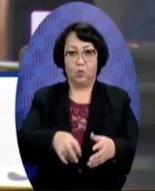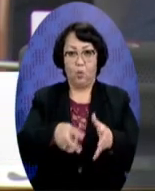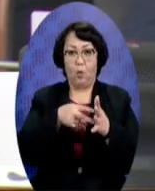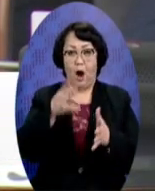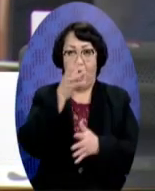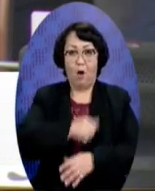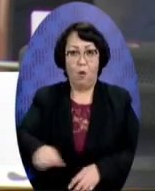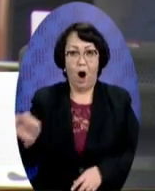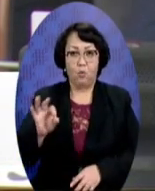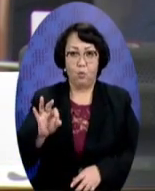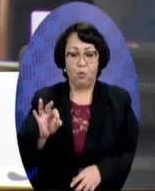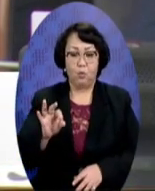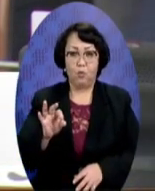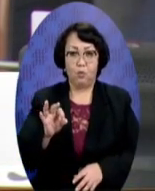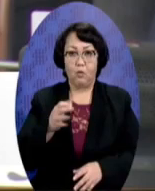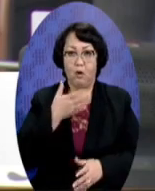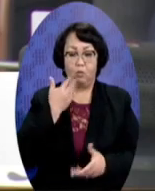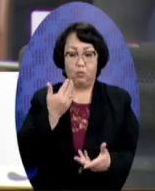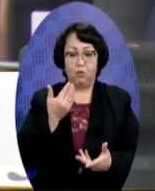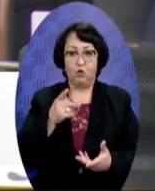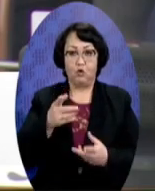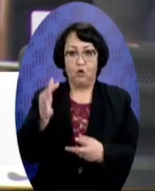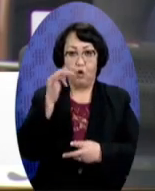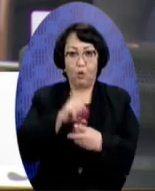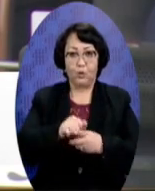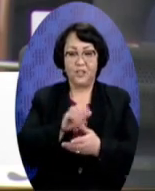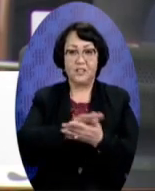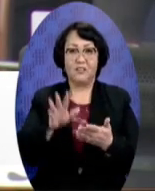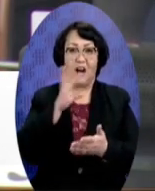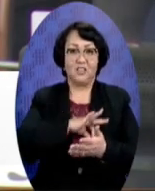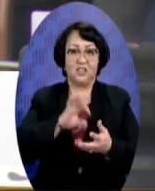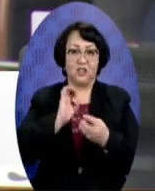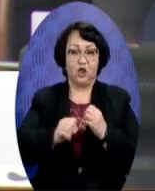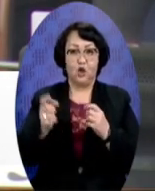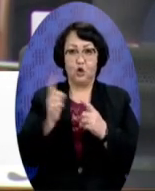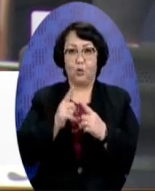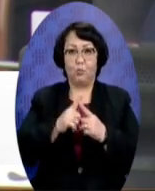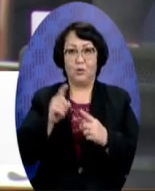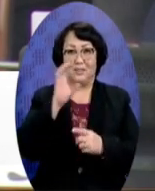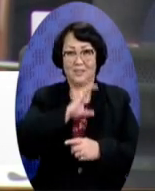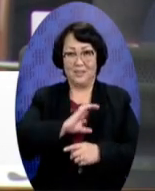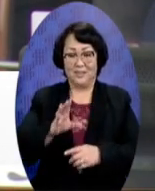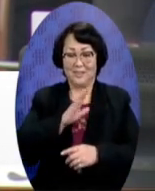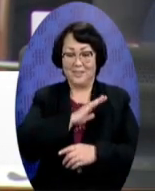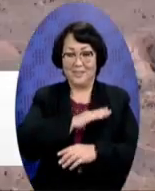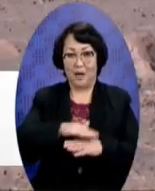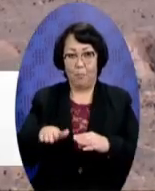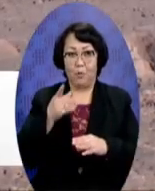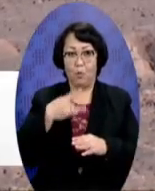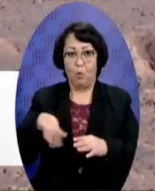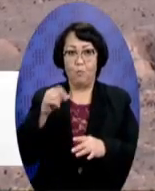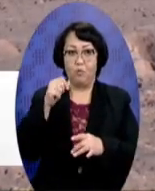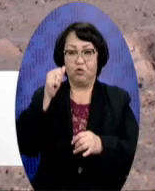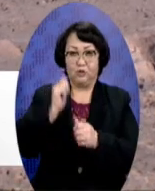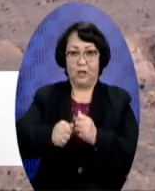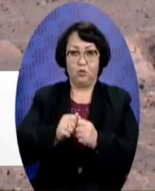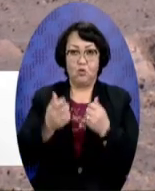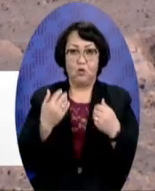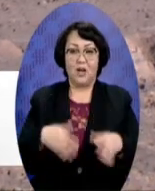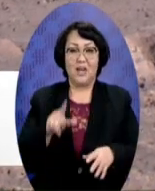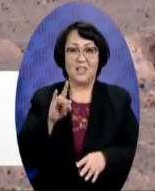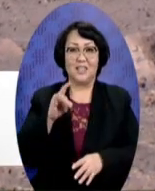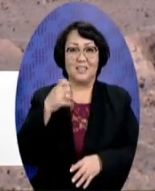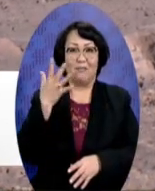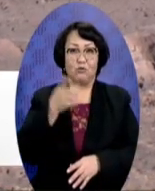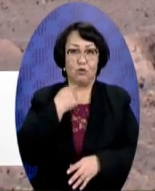оруулалтанд энэ орсон цэвэр ашиг хийсэн. Тэгэхээр төмөр зам руугаа энэ мөнгөө хийцсэн гэсэн үг. За Эрдэнэс